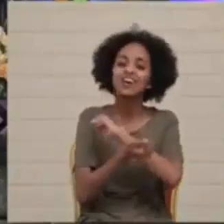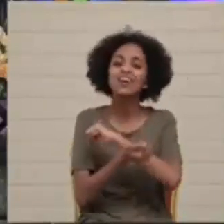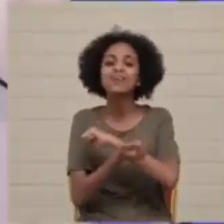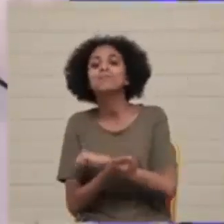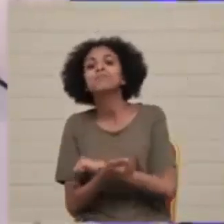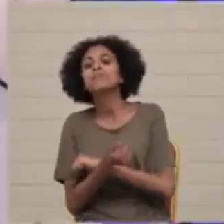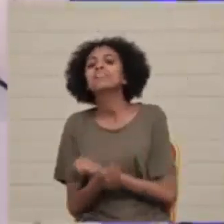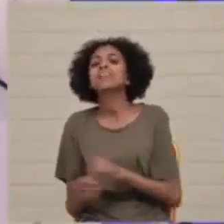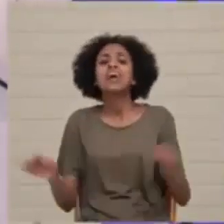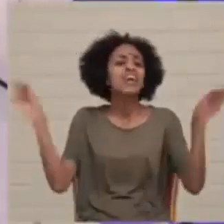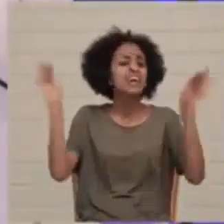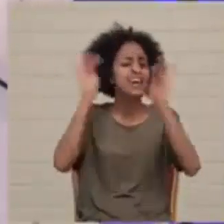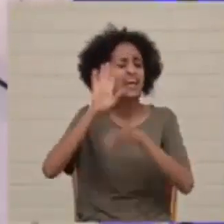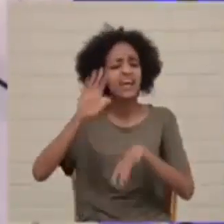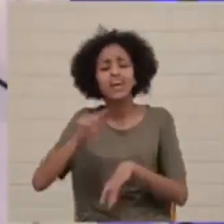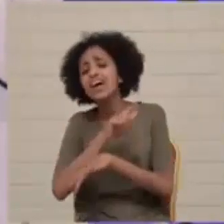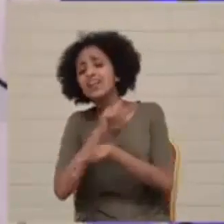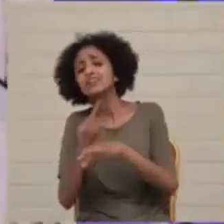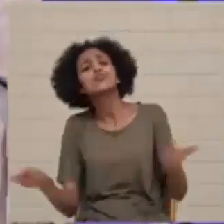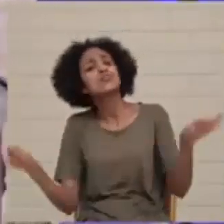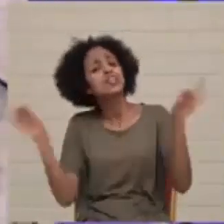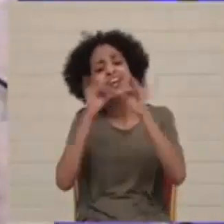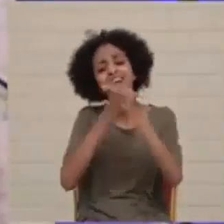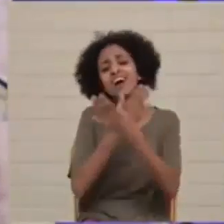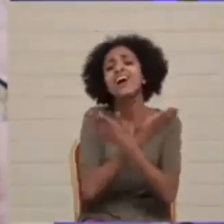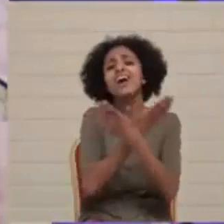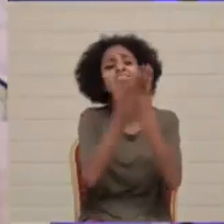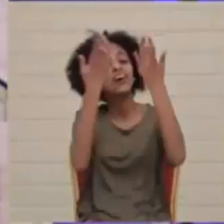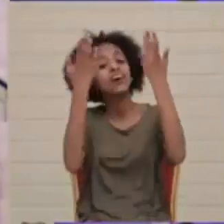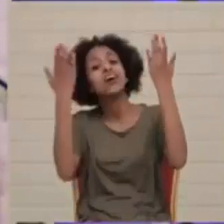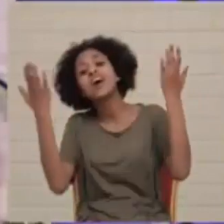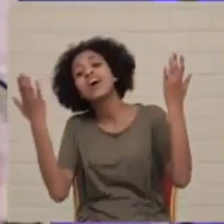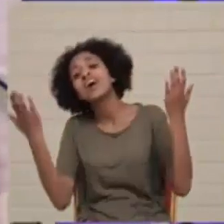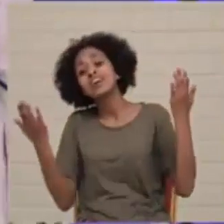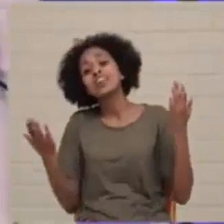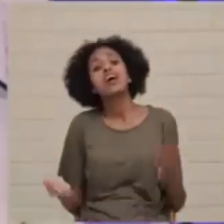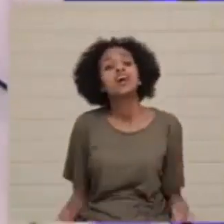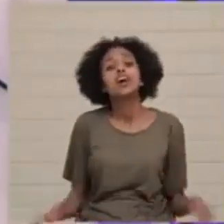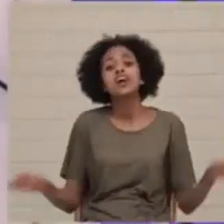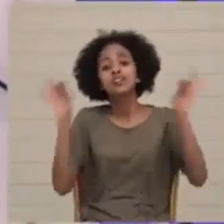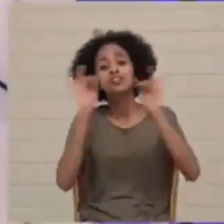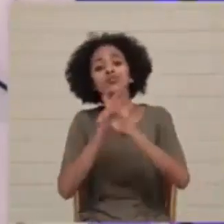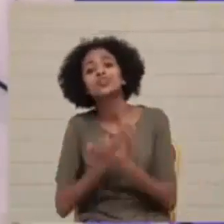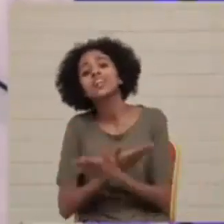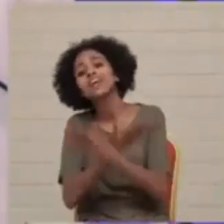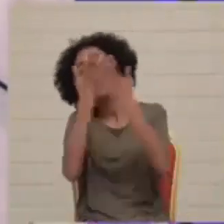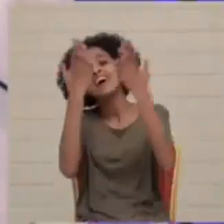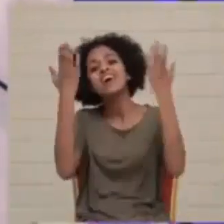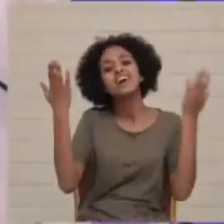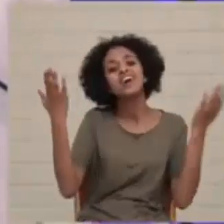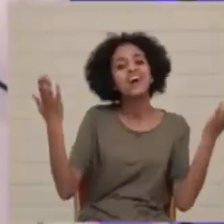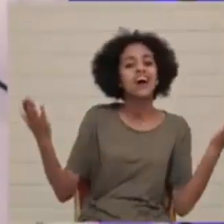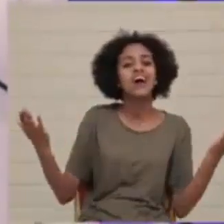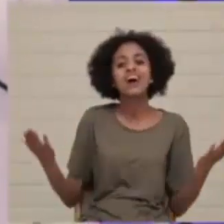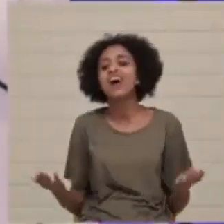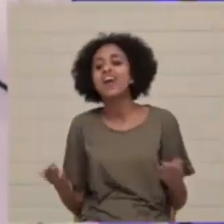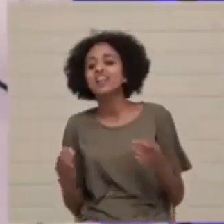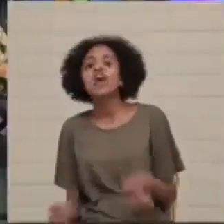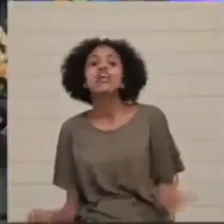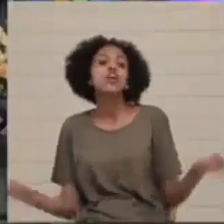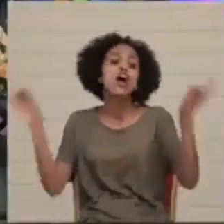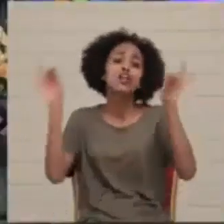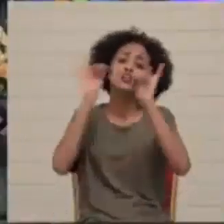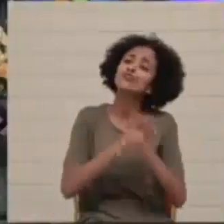ይለወጣል እንደ መሻይ ቀርም ለሊቱ ይነጋል ለሊቱ